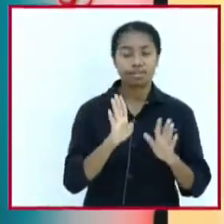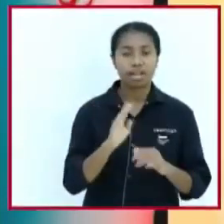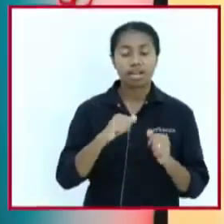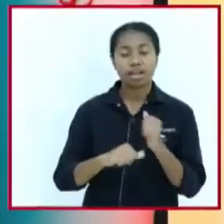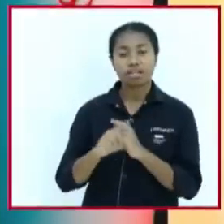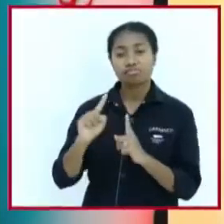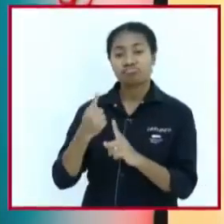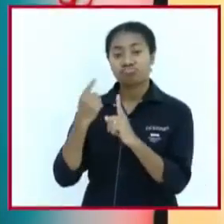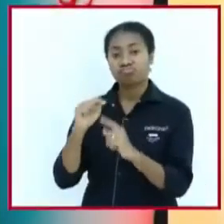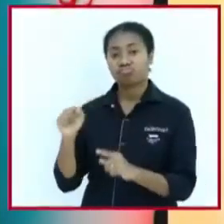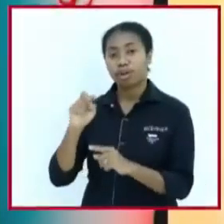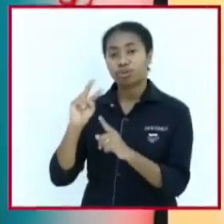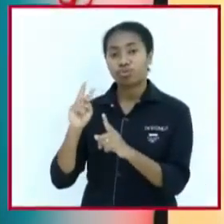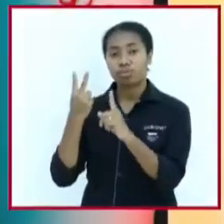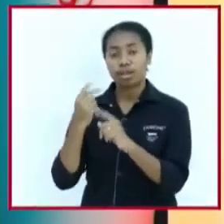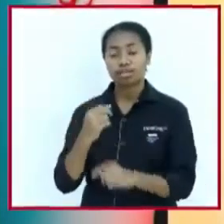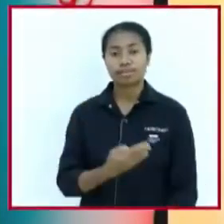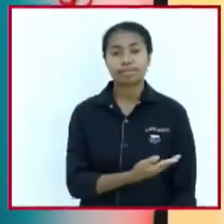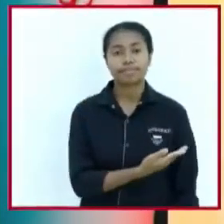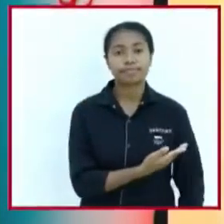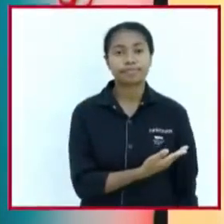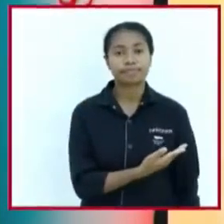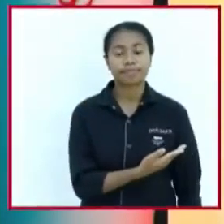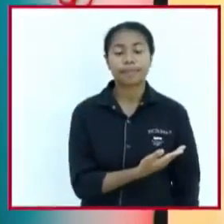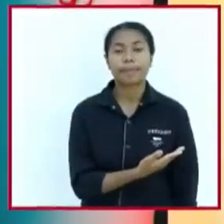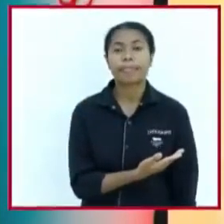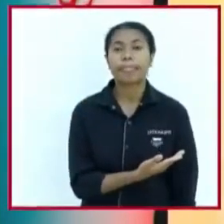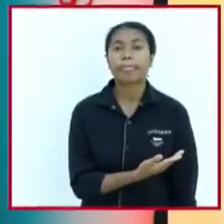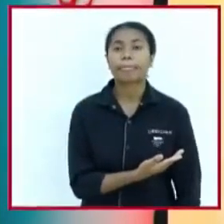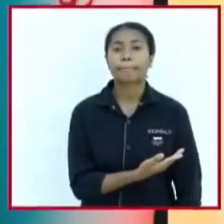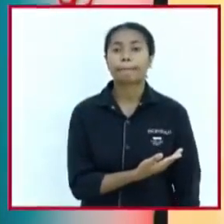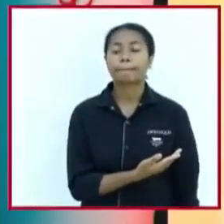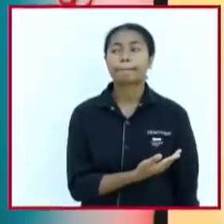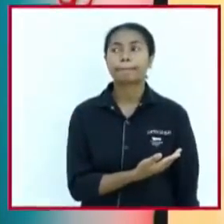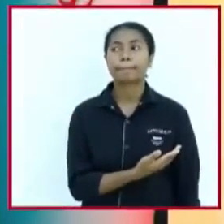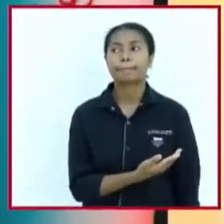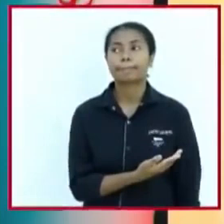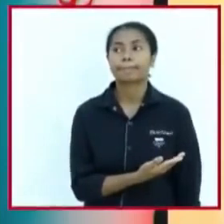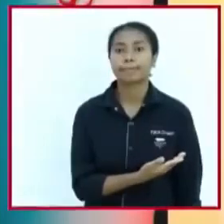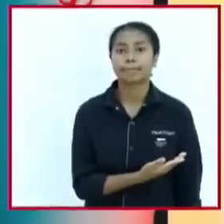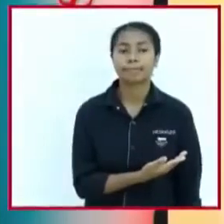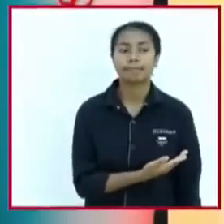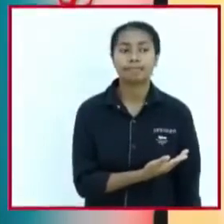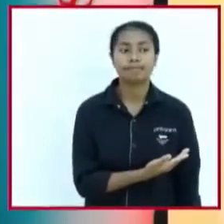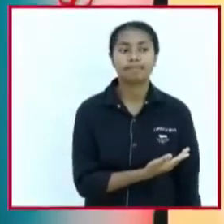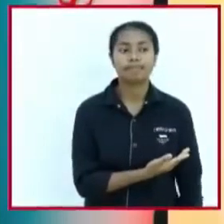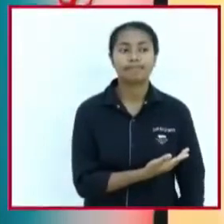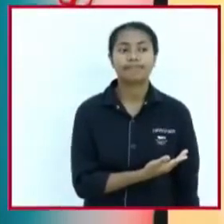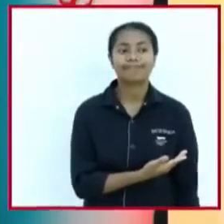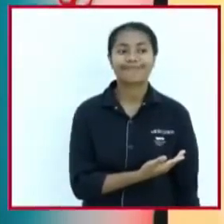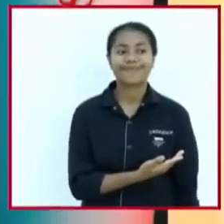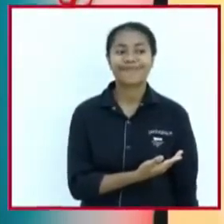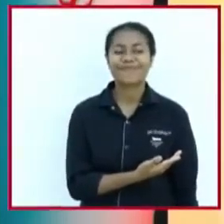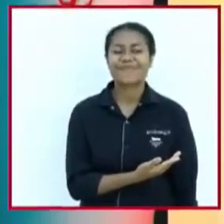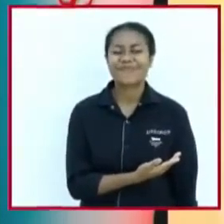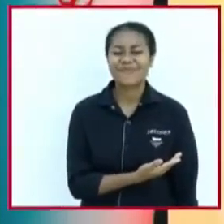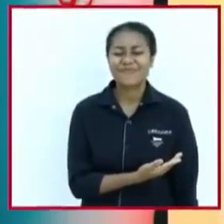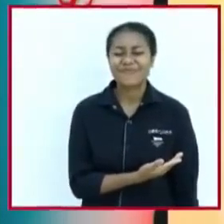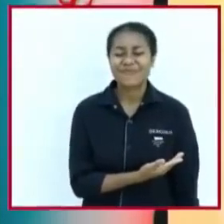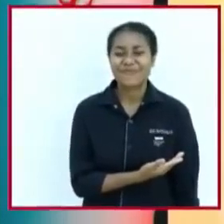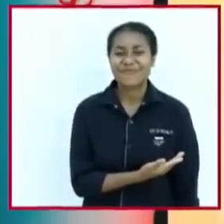datang sebagai imam besar untuk hal-hal yang lebih baik yang akan datang dia telah melintasi kemah yang lebih besar